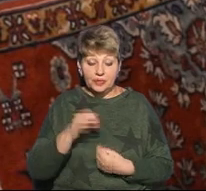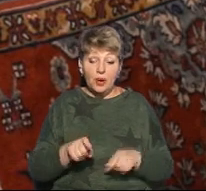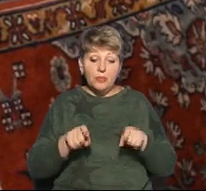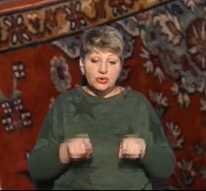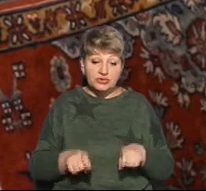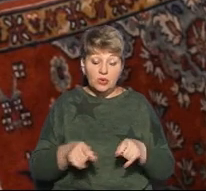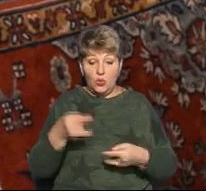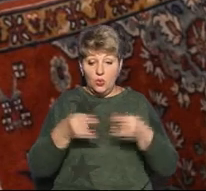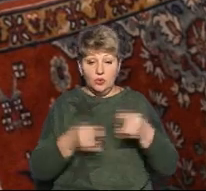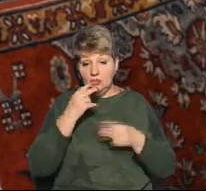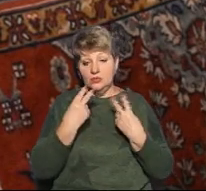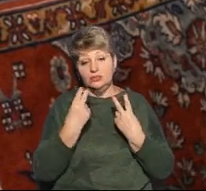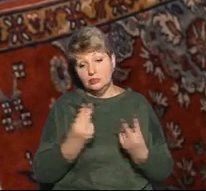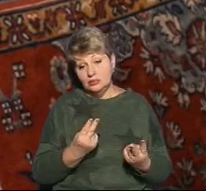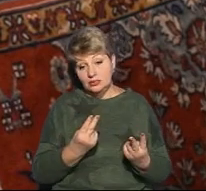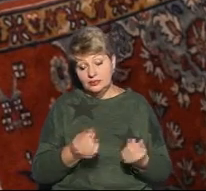посидіти у телевізорі.